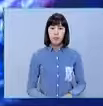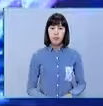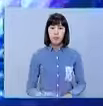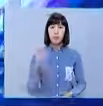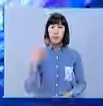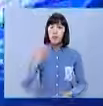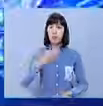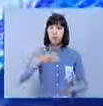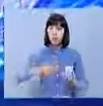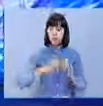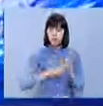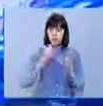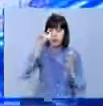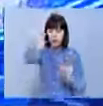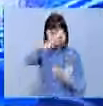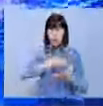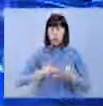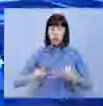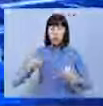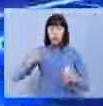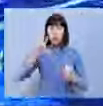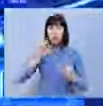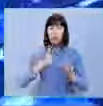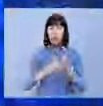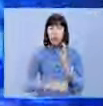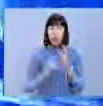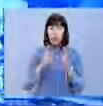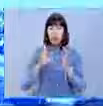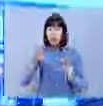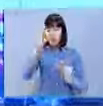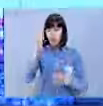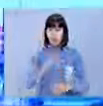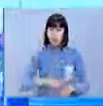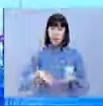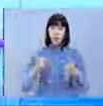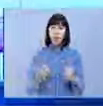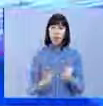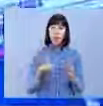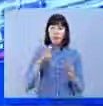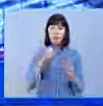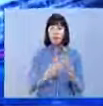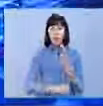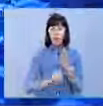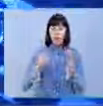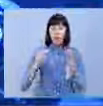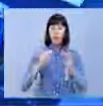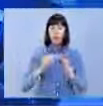Түркістанда 2019 жылдың көктемде 1560 пәтер ел игілігіне беріледі. Оның 360